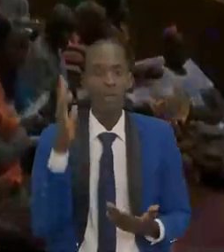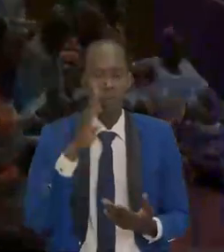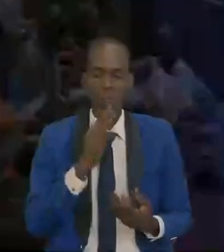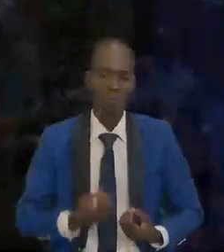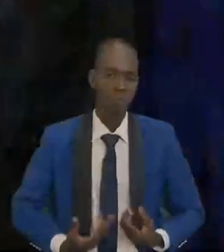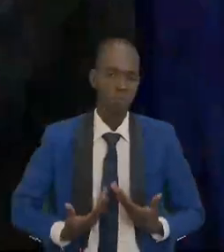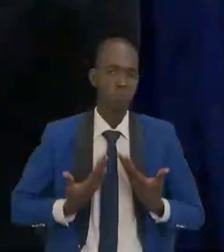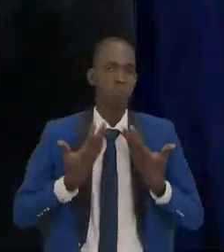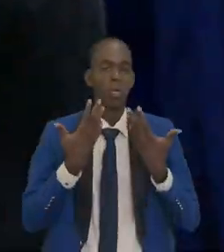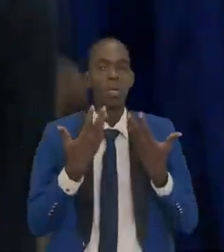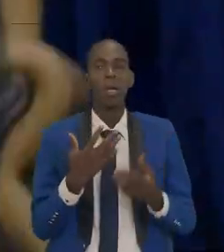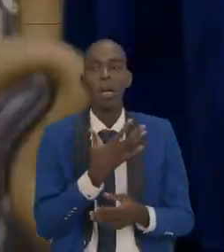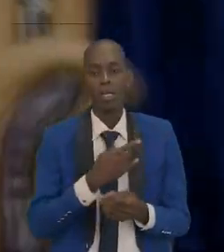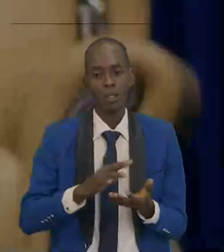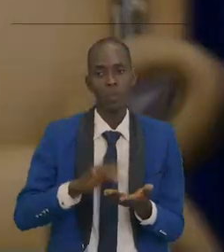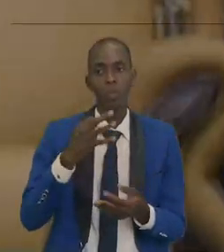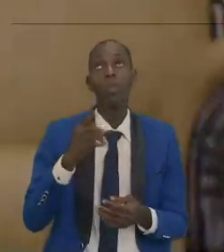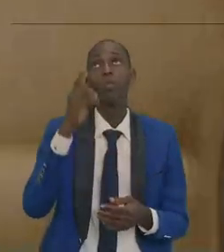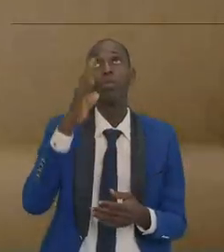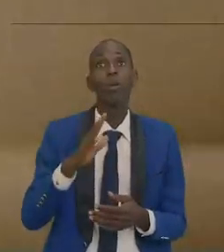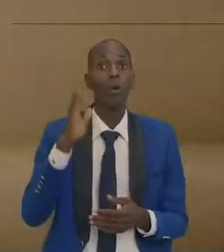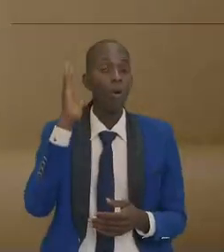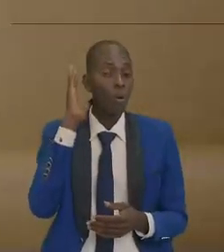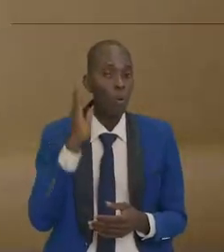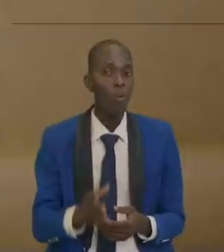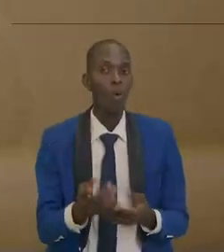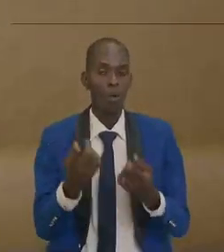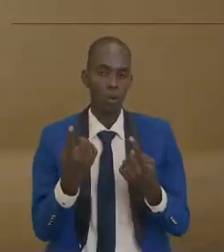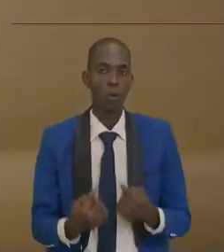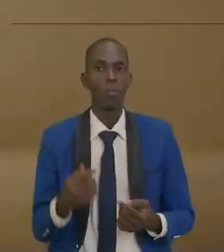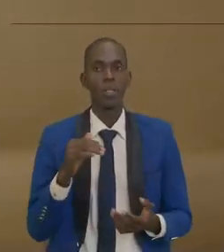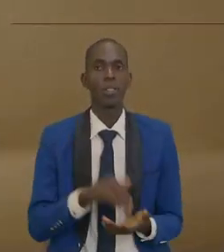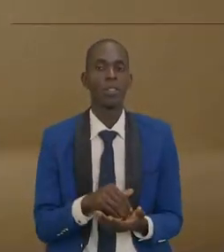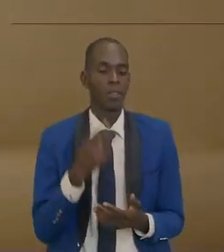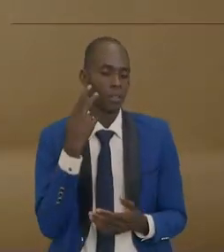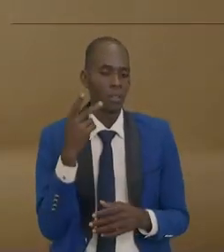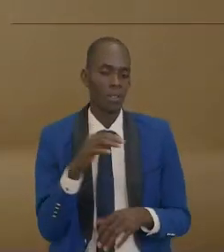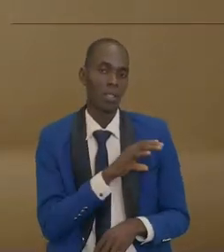Seigneur reviendra encore. Vous regardez Christ